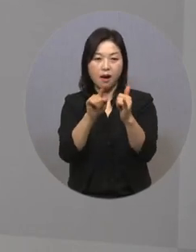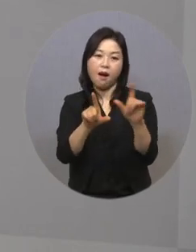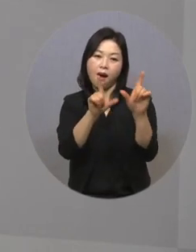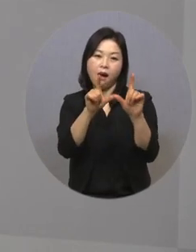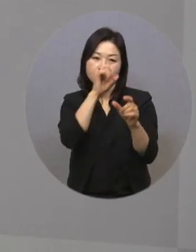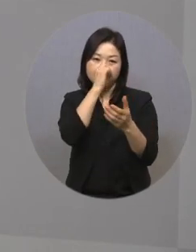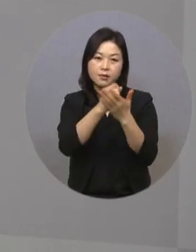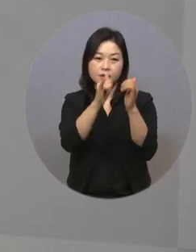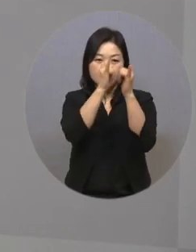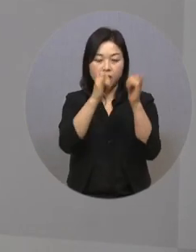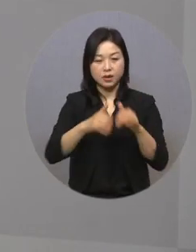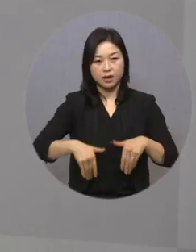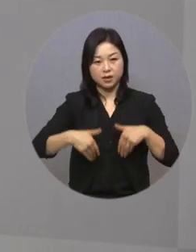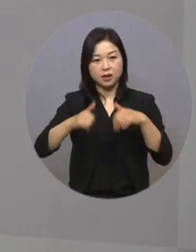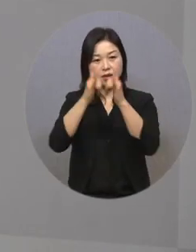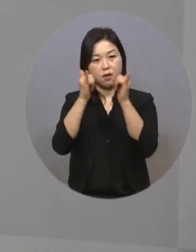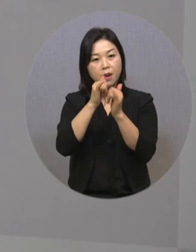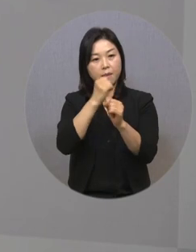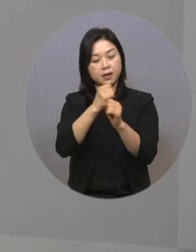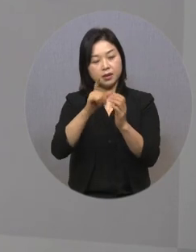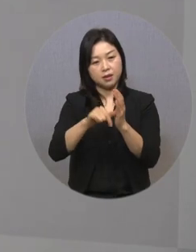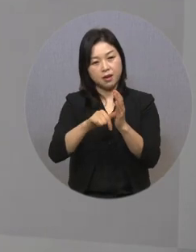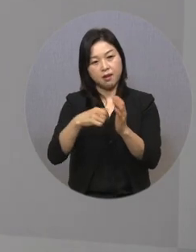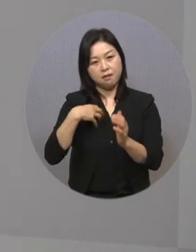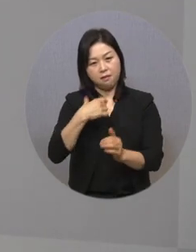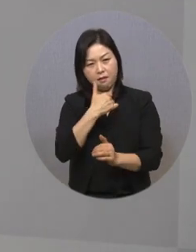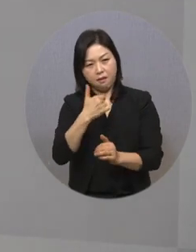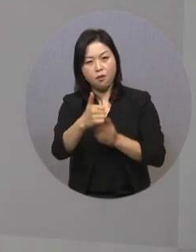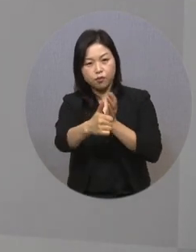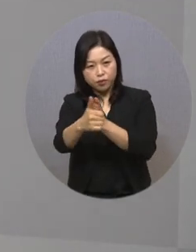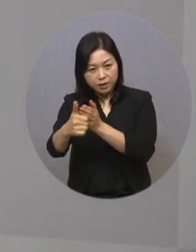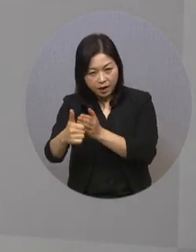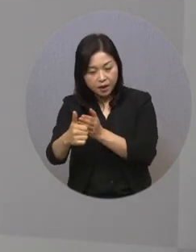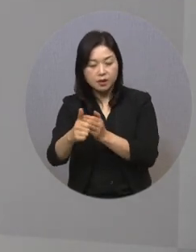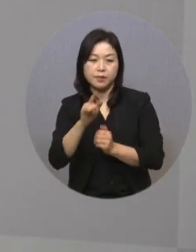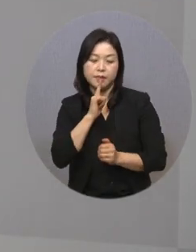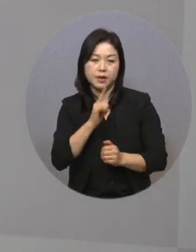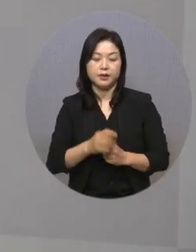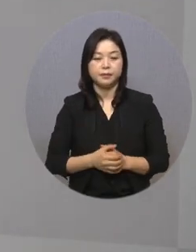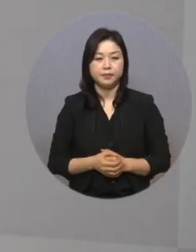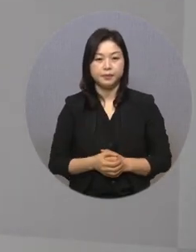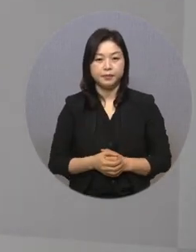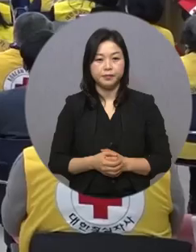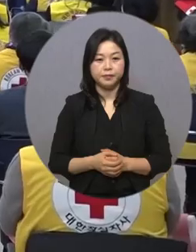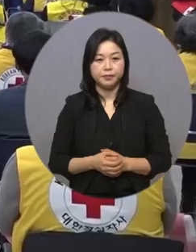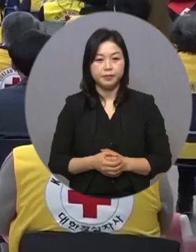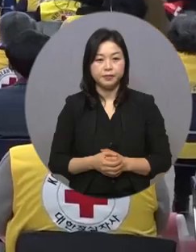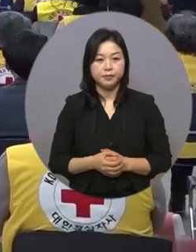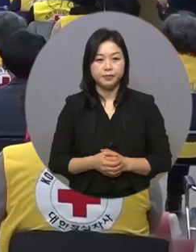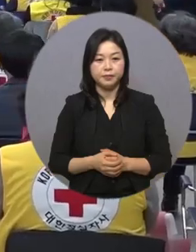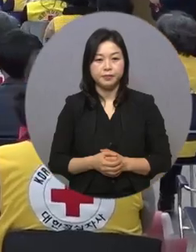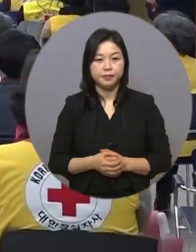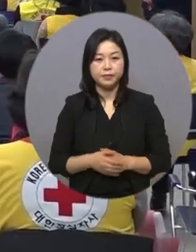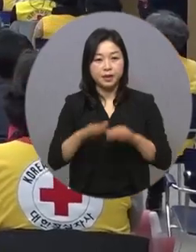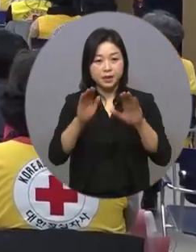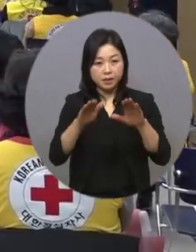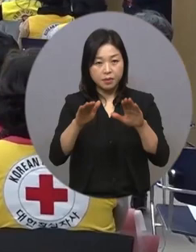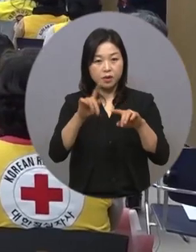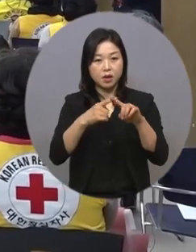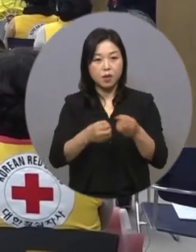사회, 따뜻한 사회로 만드는 데 커다란 역할을 해줄 것을 당부한다라고 전했습니다. 이번